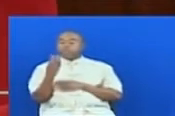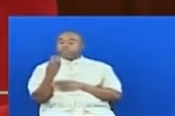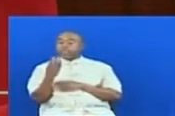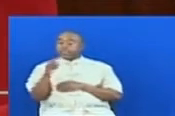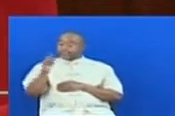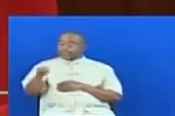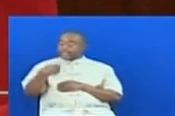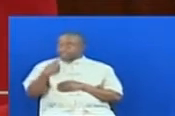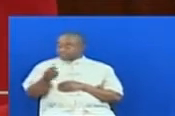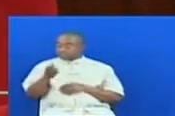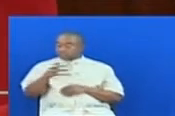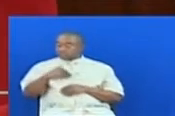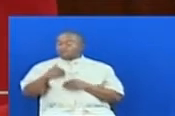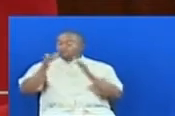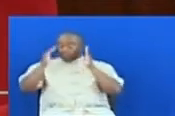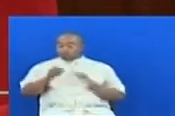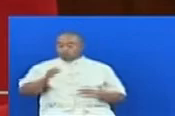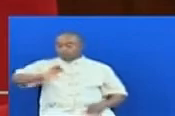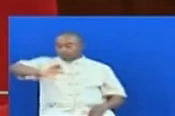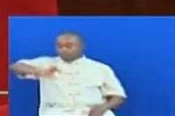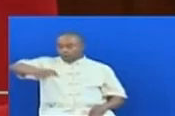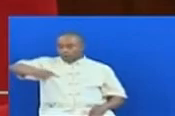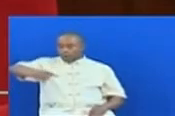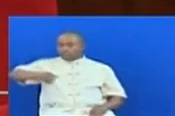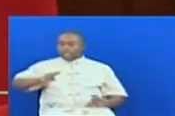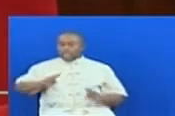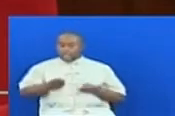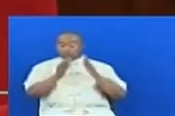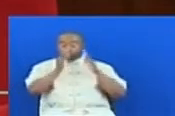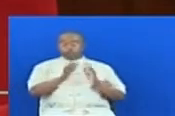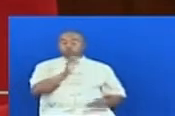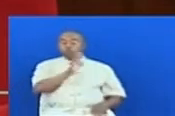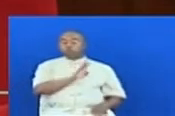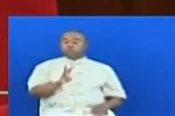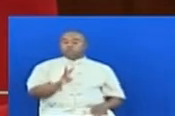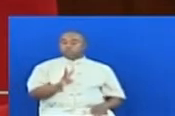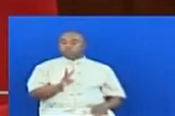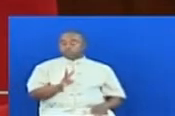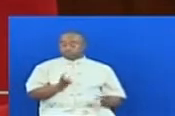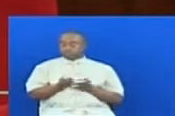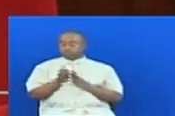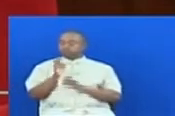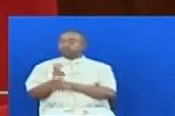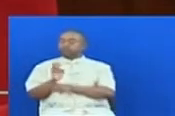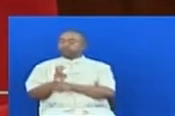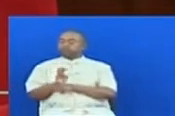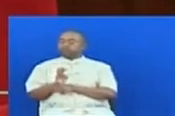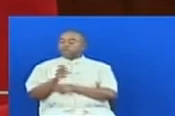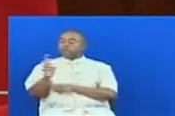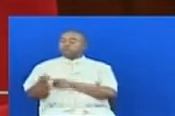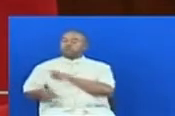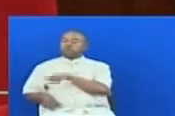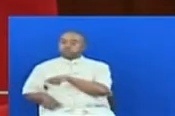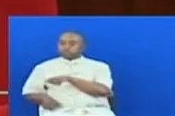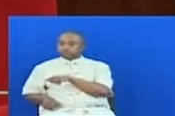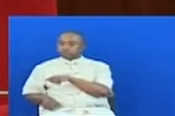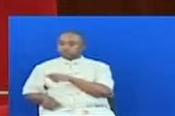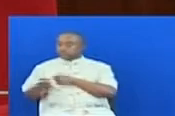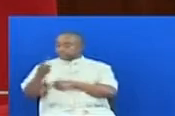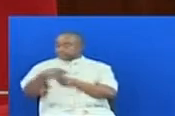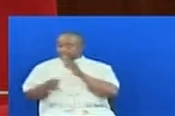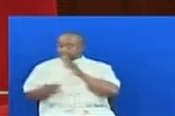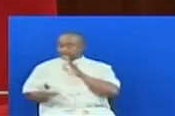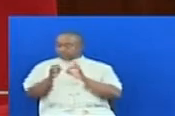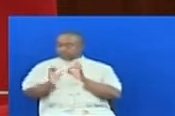inamtaka mkuu wa mkoa na mkuu wa wilaya waweze kuzisimamia halmashauri katika ufanisi wao